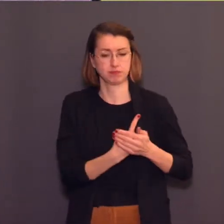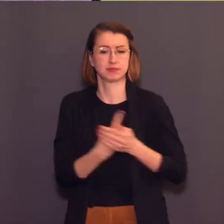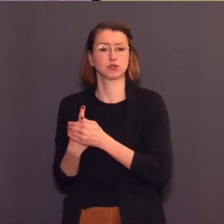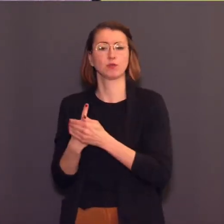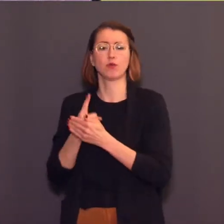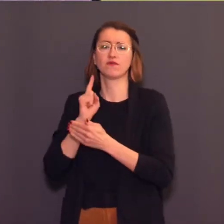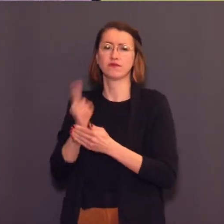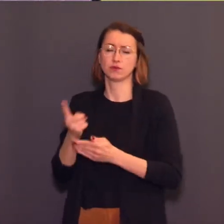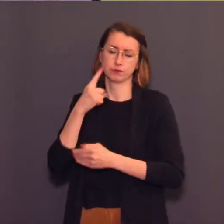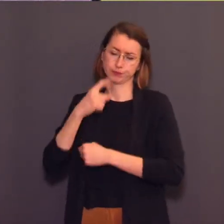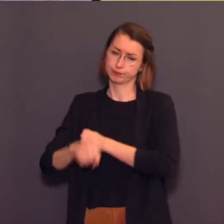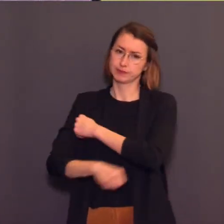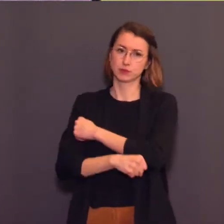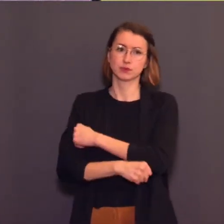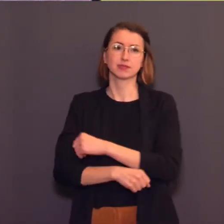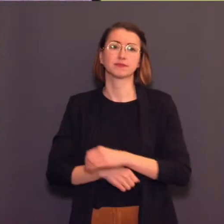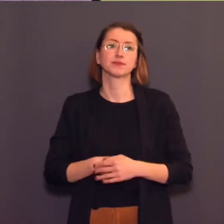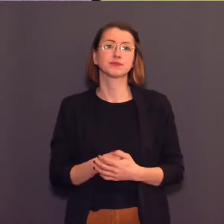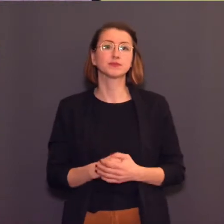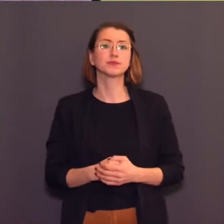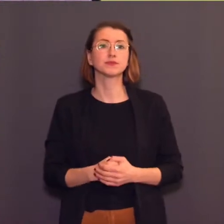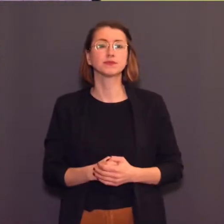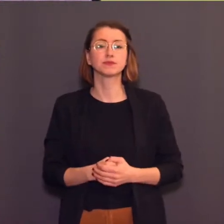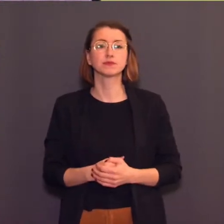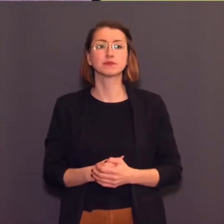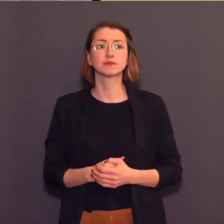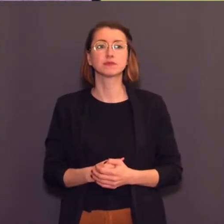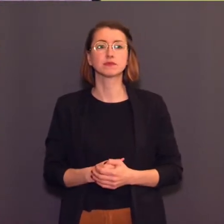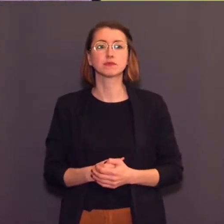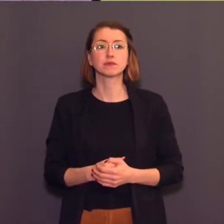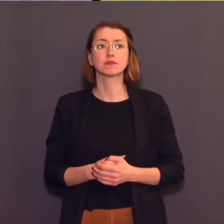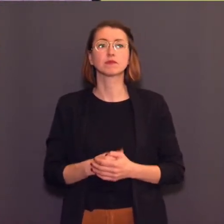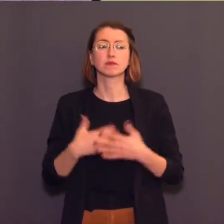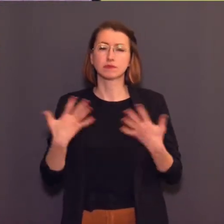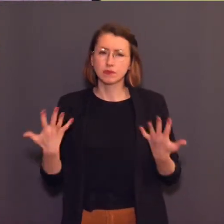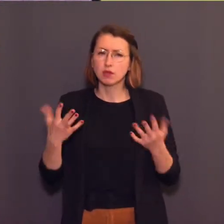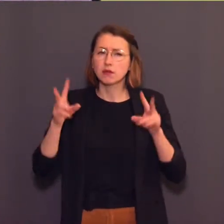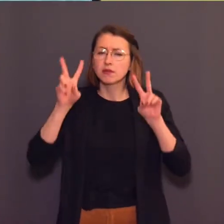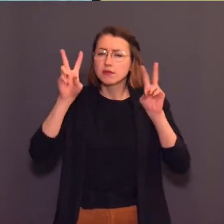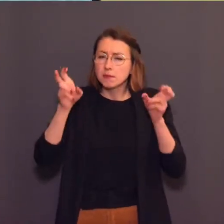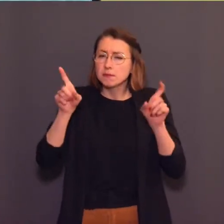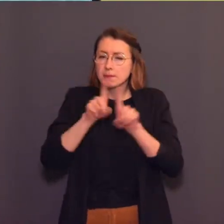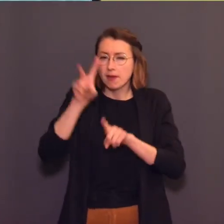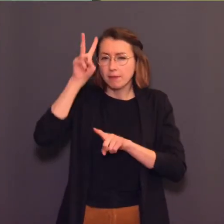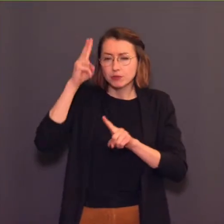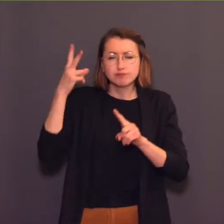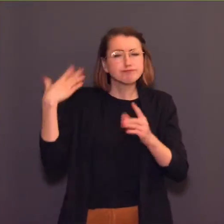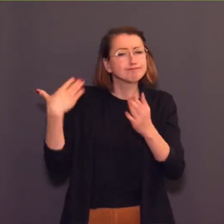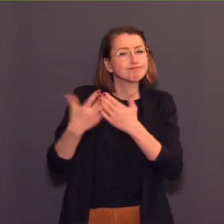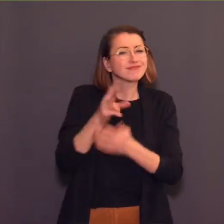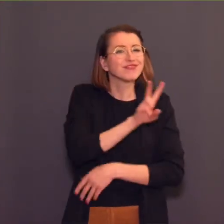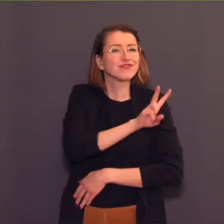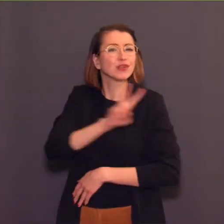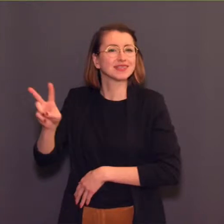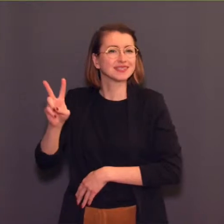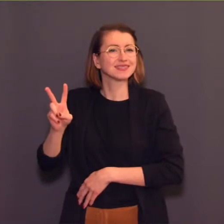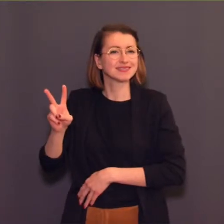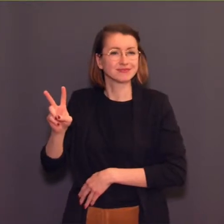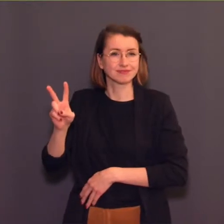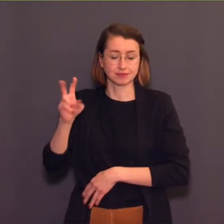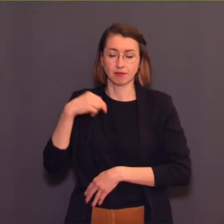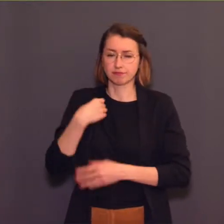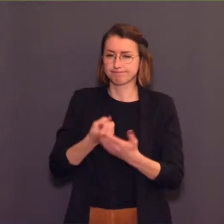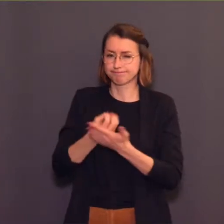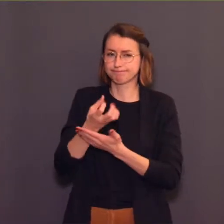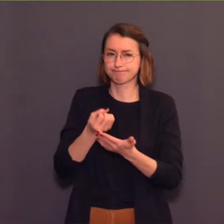nécessaires. Petit thème récurrent du vendredi concernant les maisons de repos, où heureusement la situation est